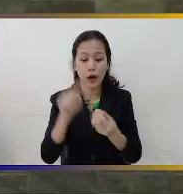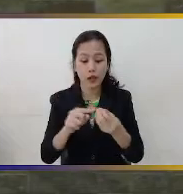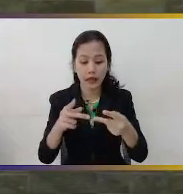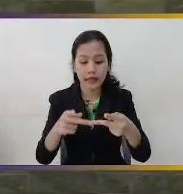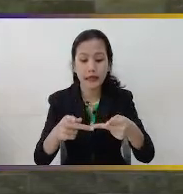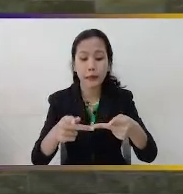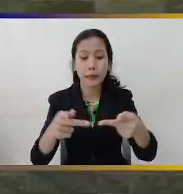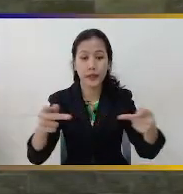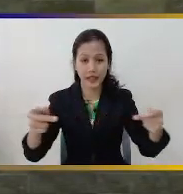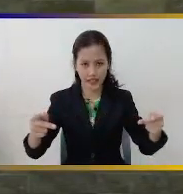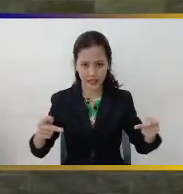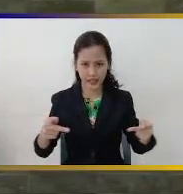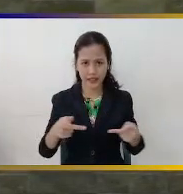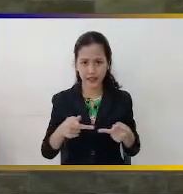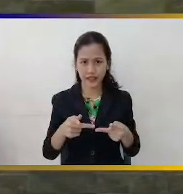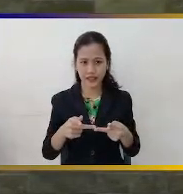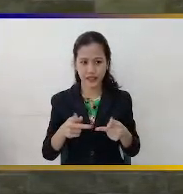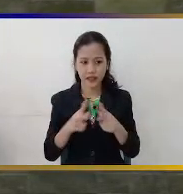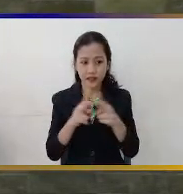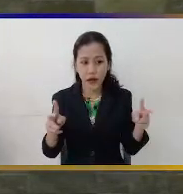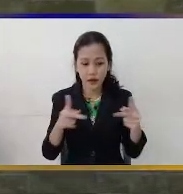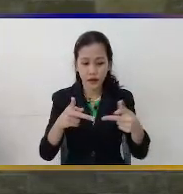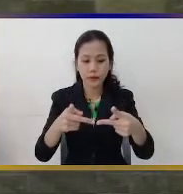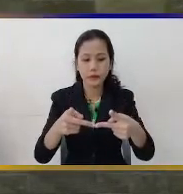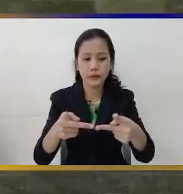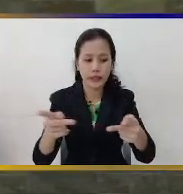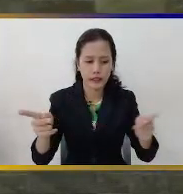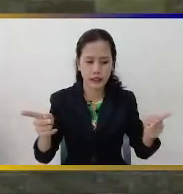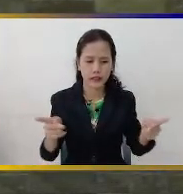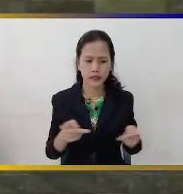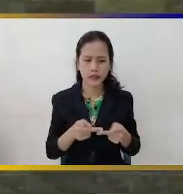mismo. Yung lugar. Kaya nga po, mababasa po